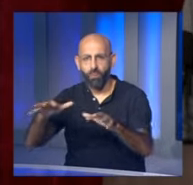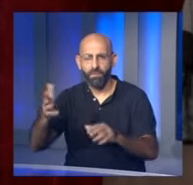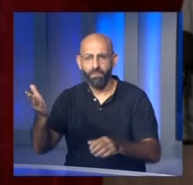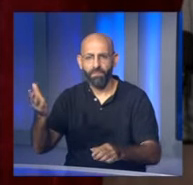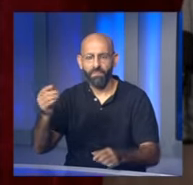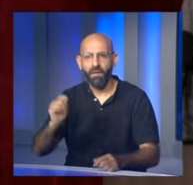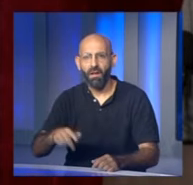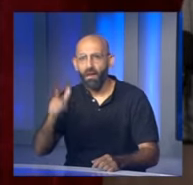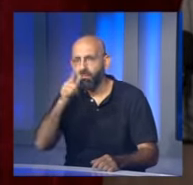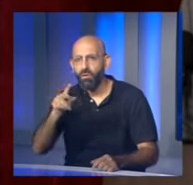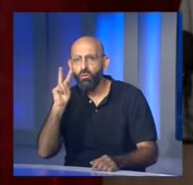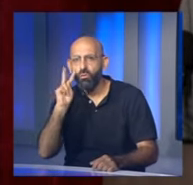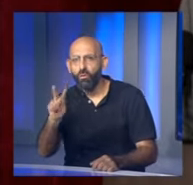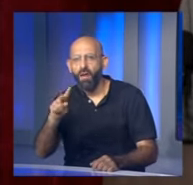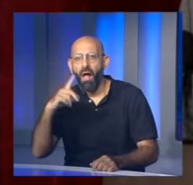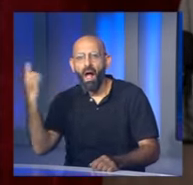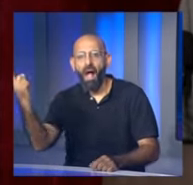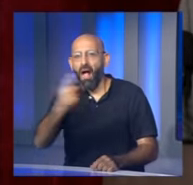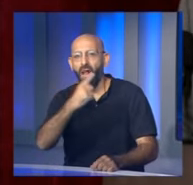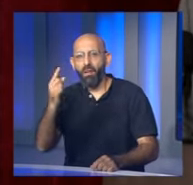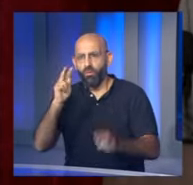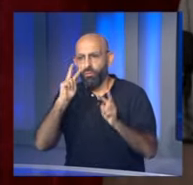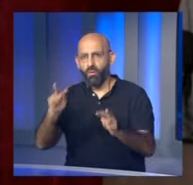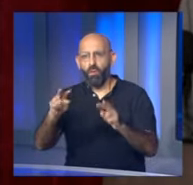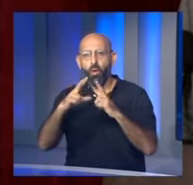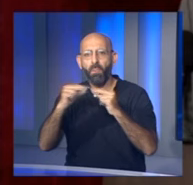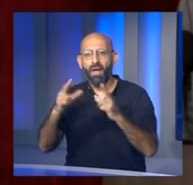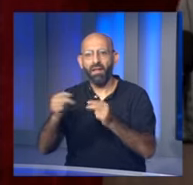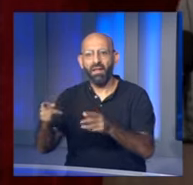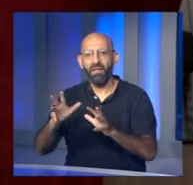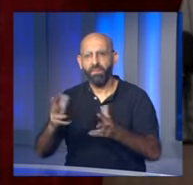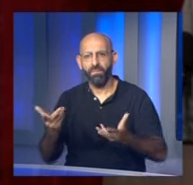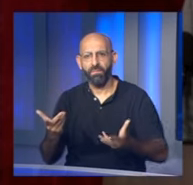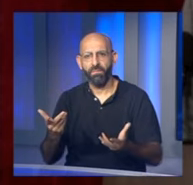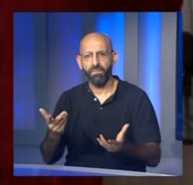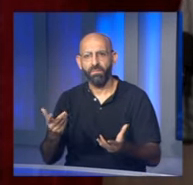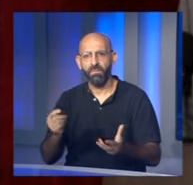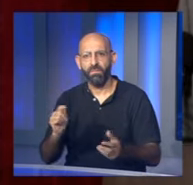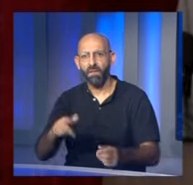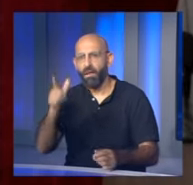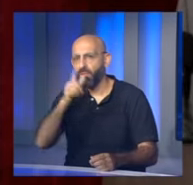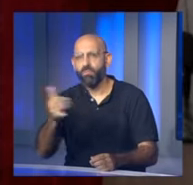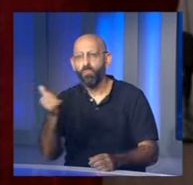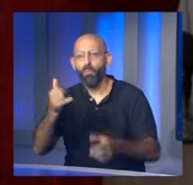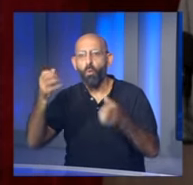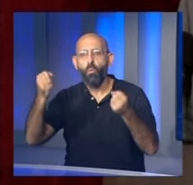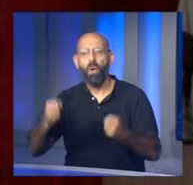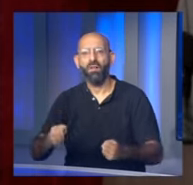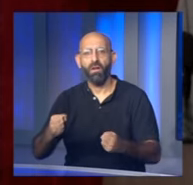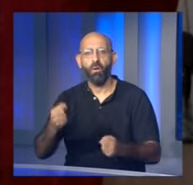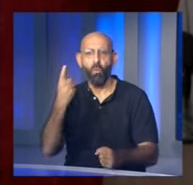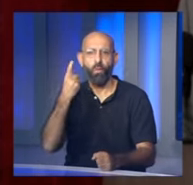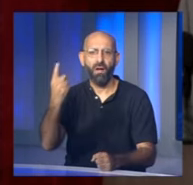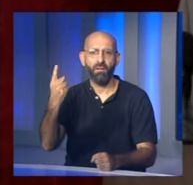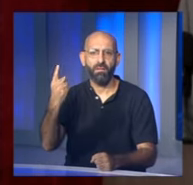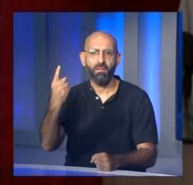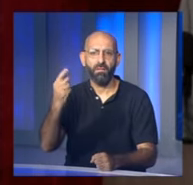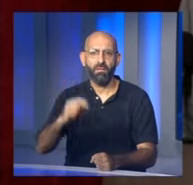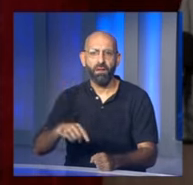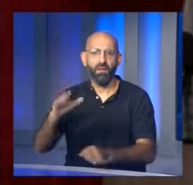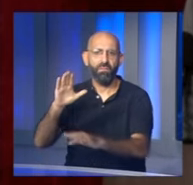انتخاب رئيس لازم تكون اول الاولويات لانه الوضع لا